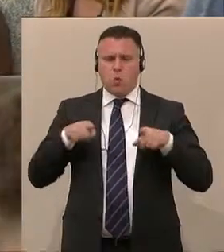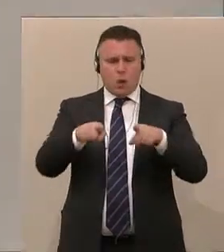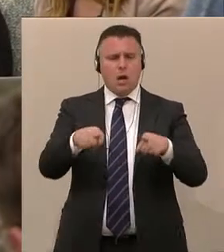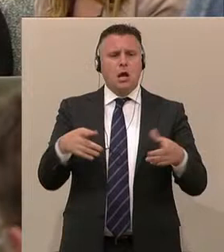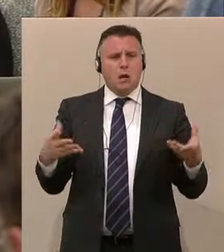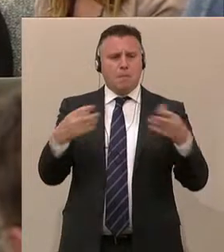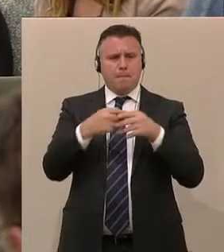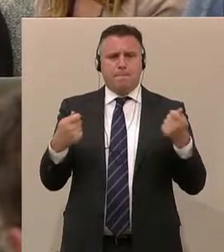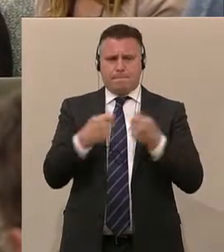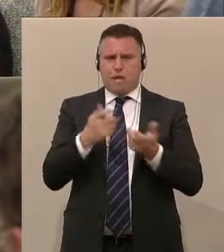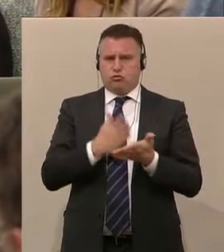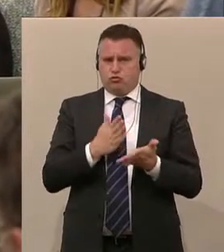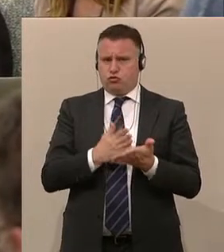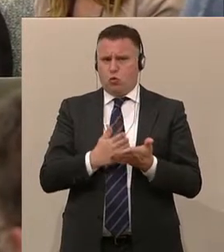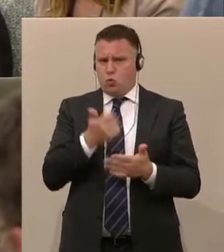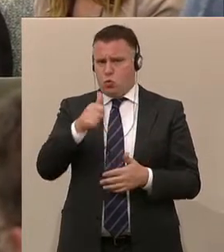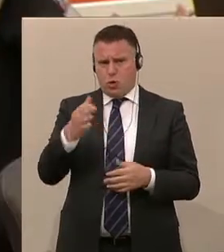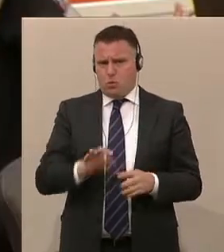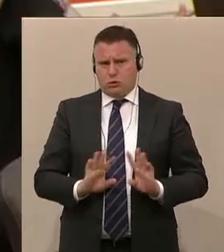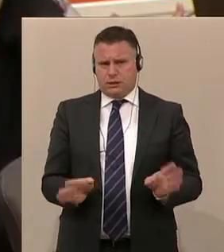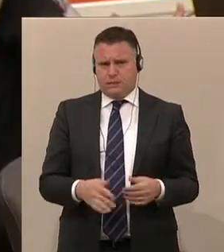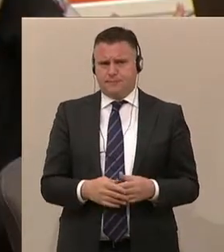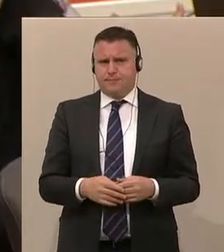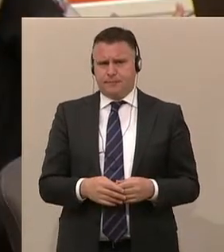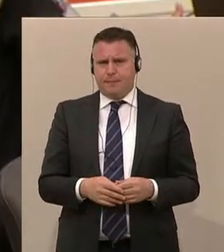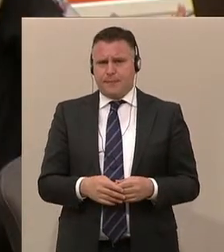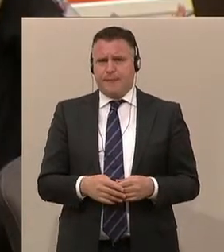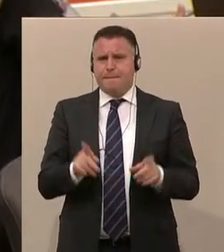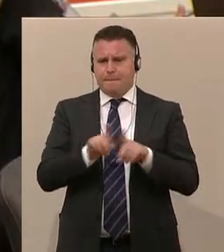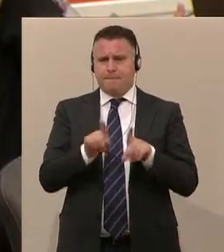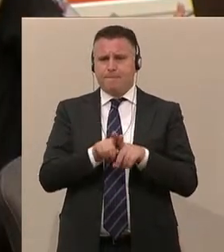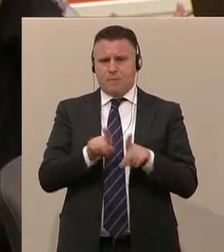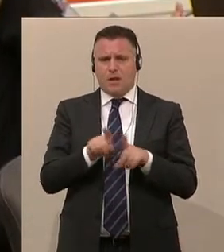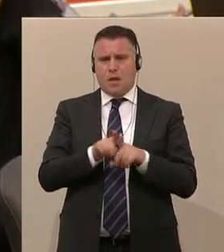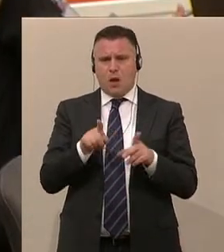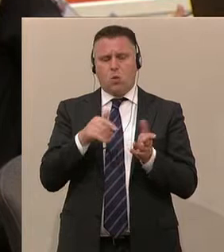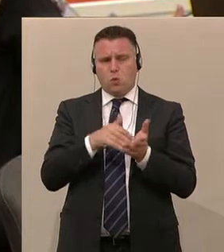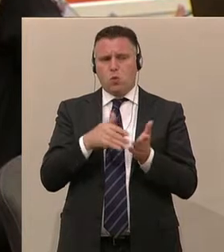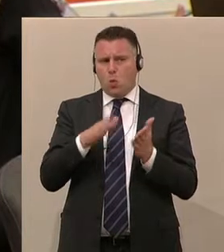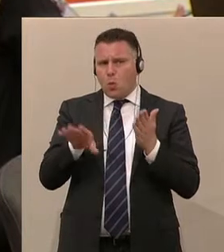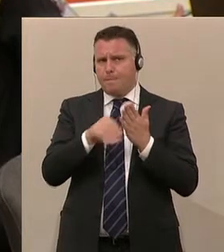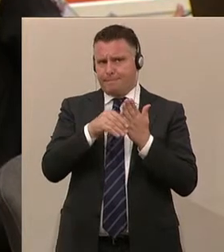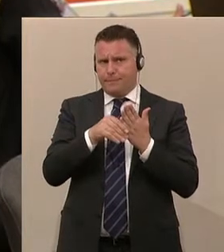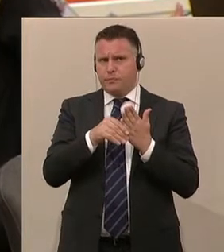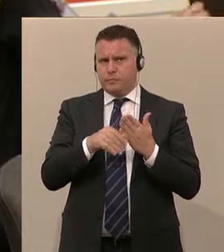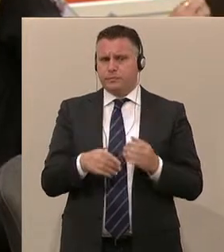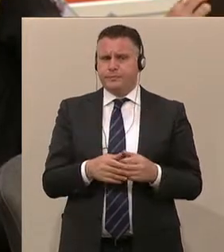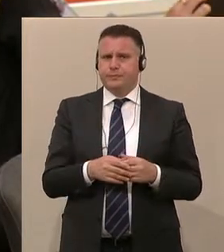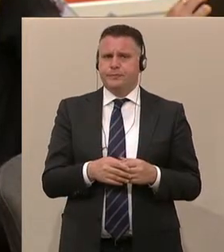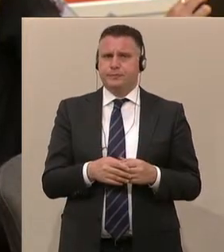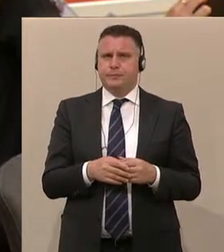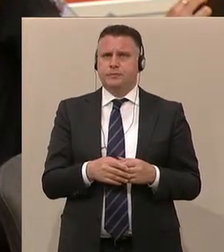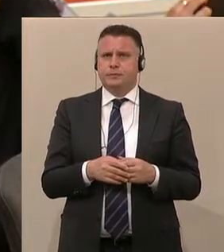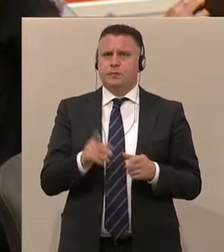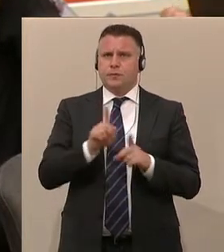diesem Befund stimmen wir hundertprozentig überein. Wir stimmen auch hundertprozentig überein darin, dass es